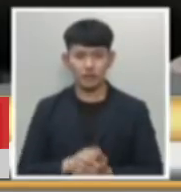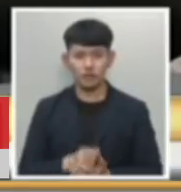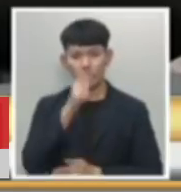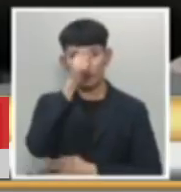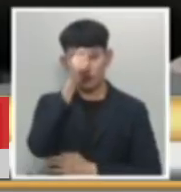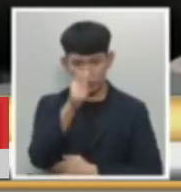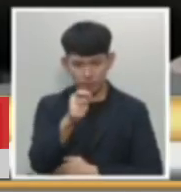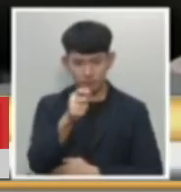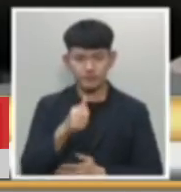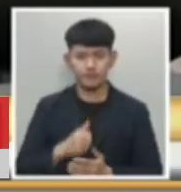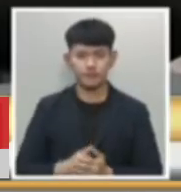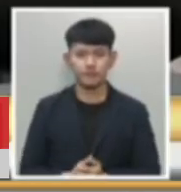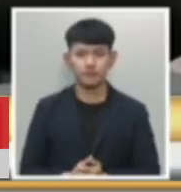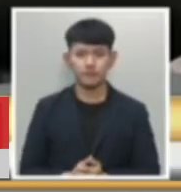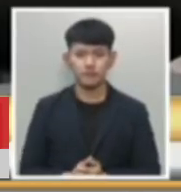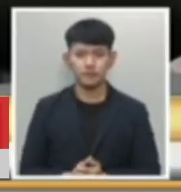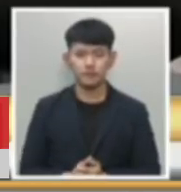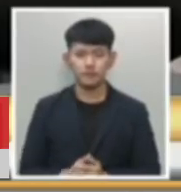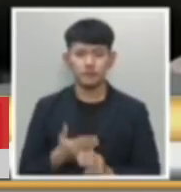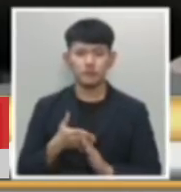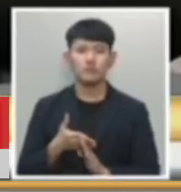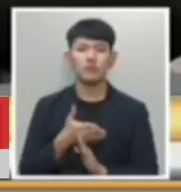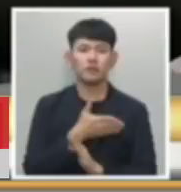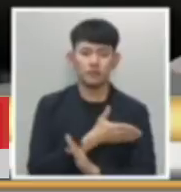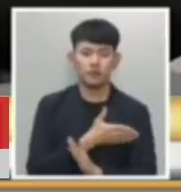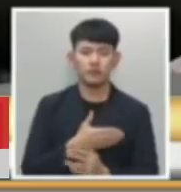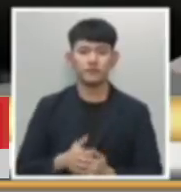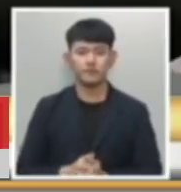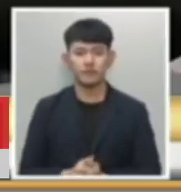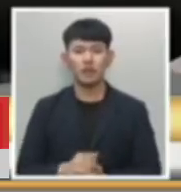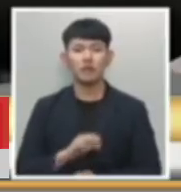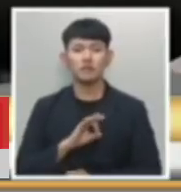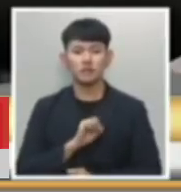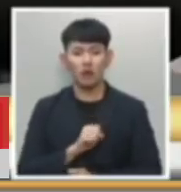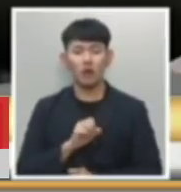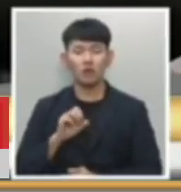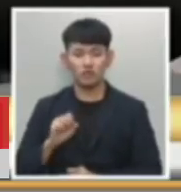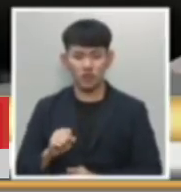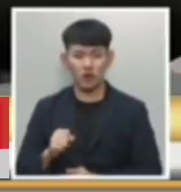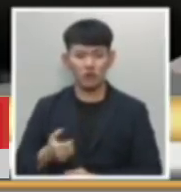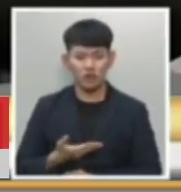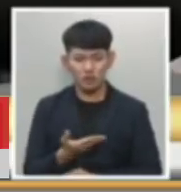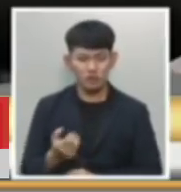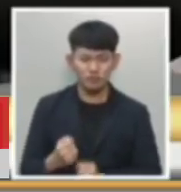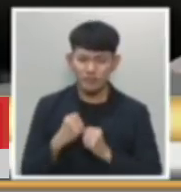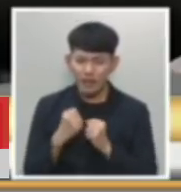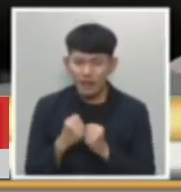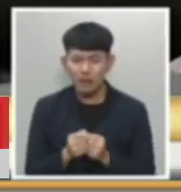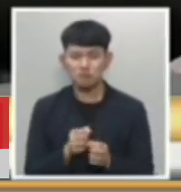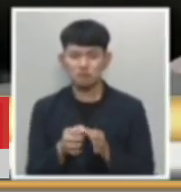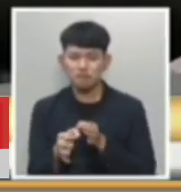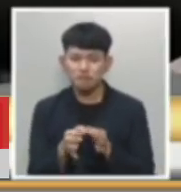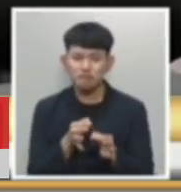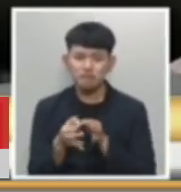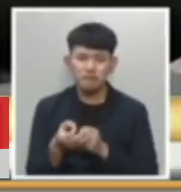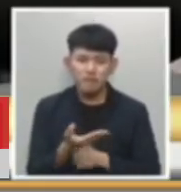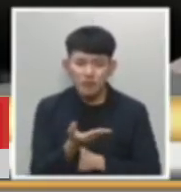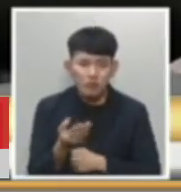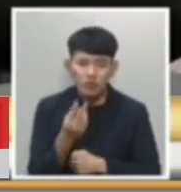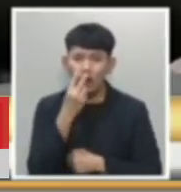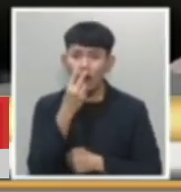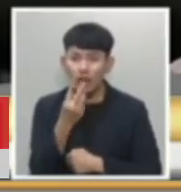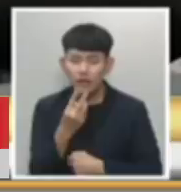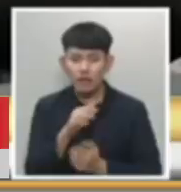าช่วงที่ผ่านมาสมาชิกได้พยายามชี้ให้เห็นนะครับในยุทธศ